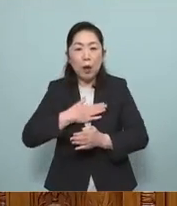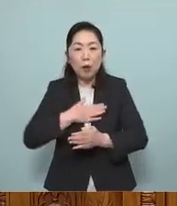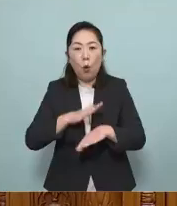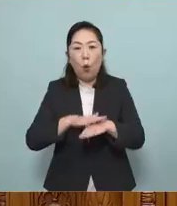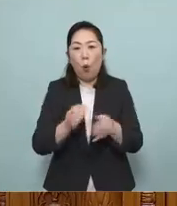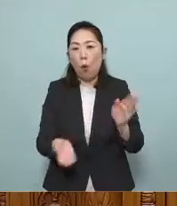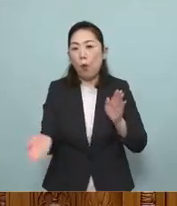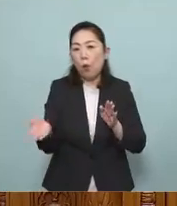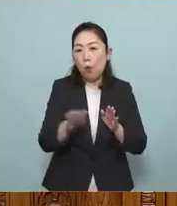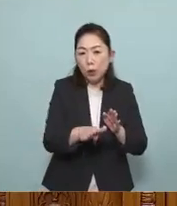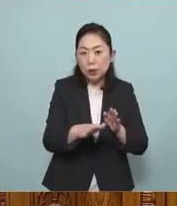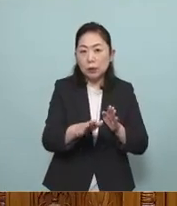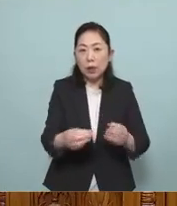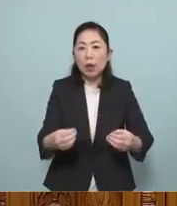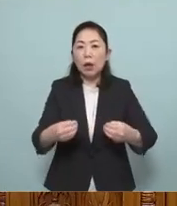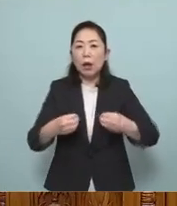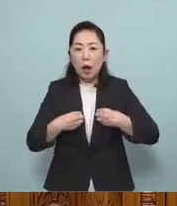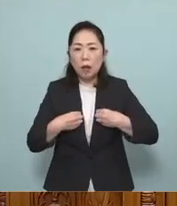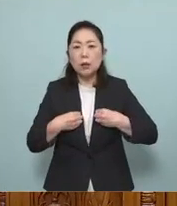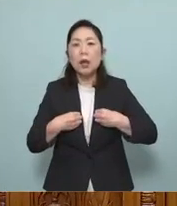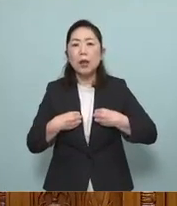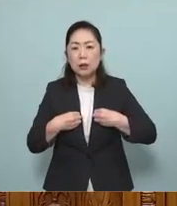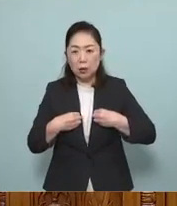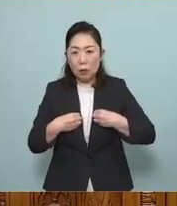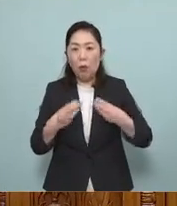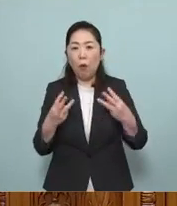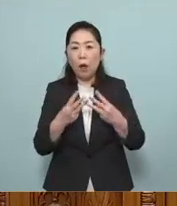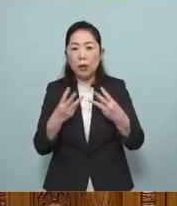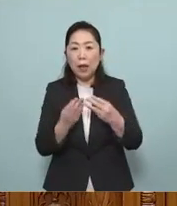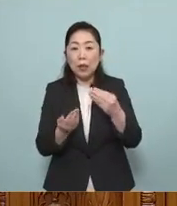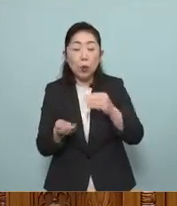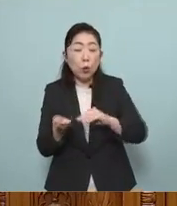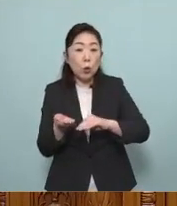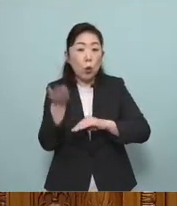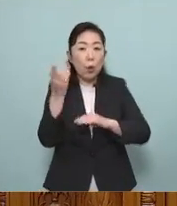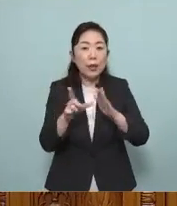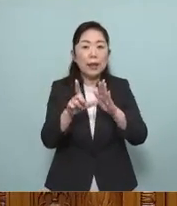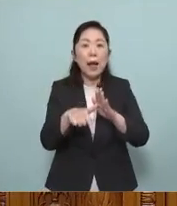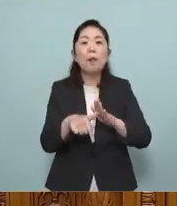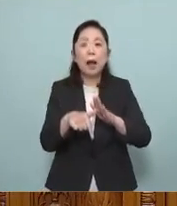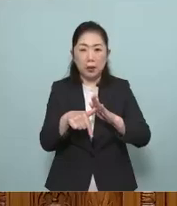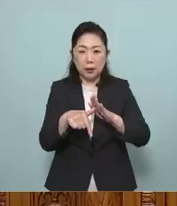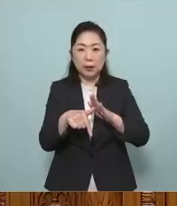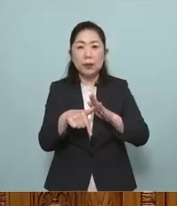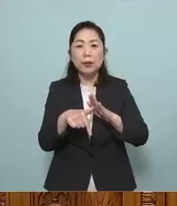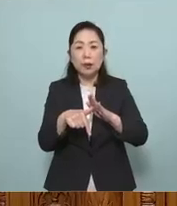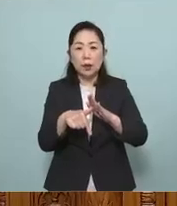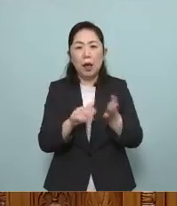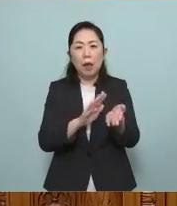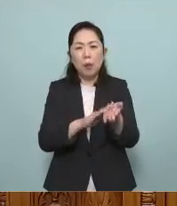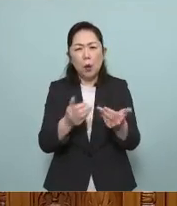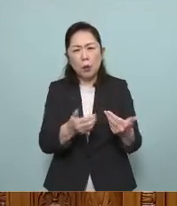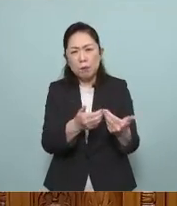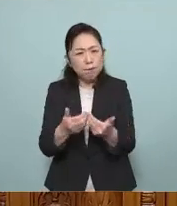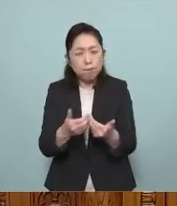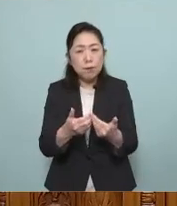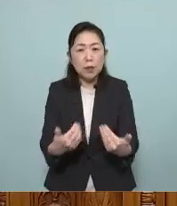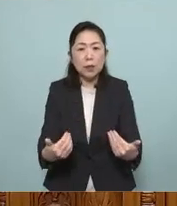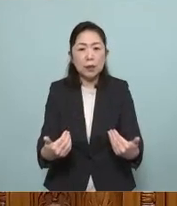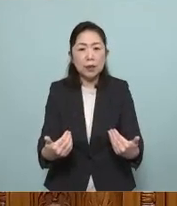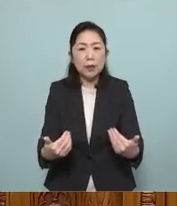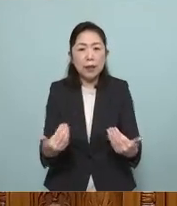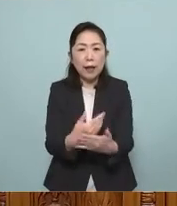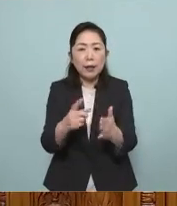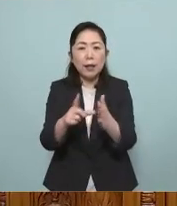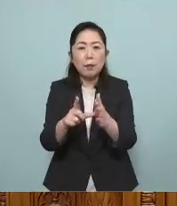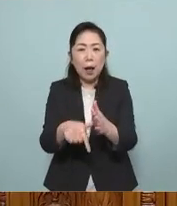上で、感染が想定を超えて急拡大し、重症者の絶対数の増加が生じたときに、病床